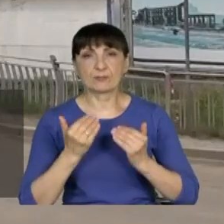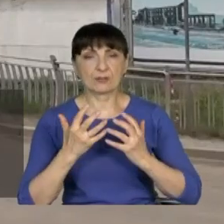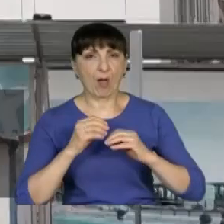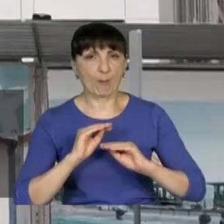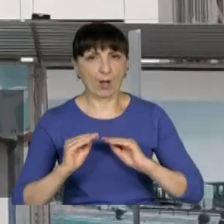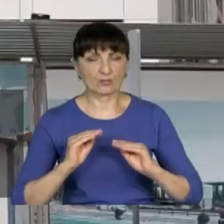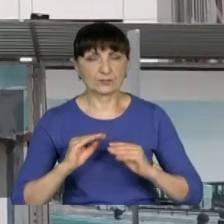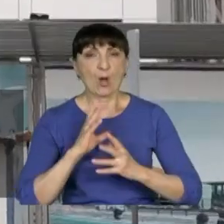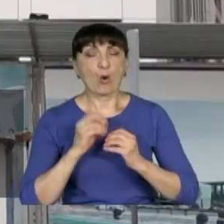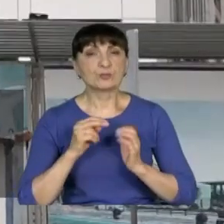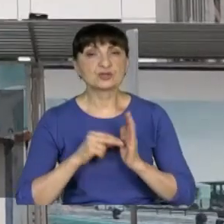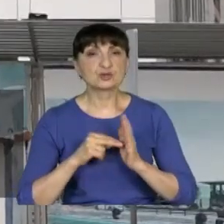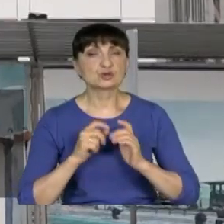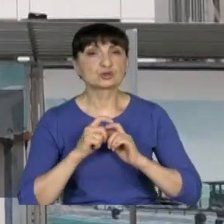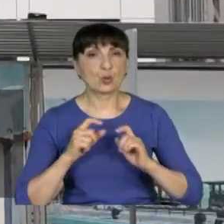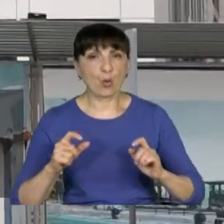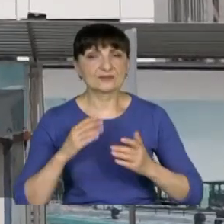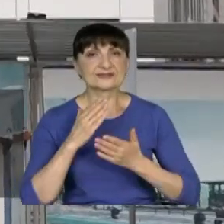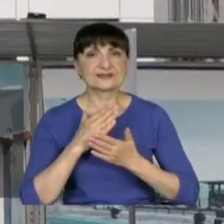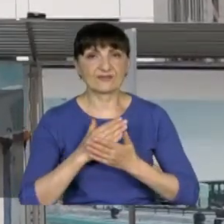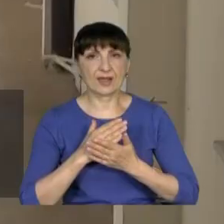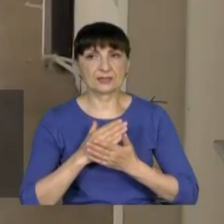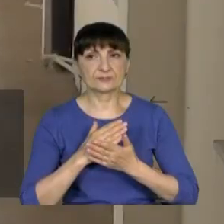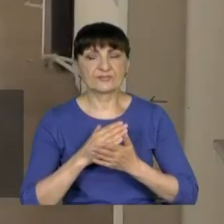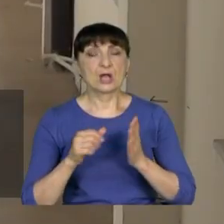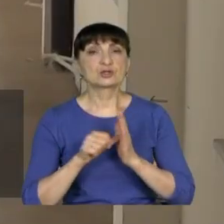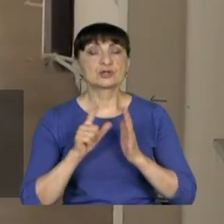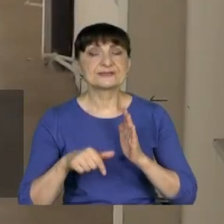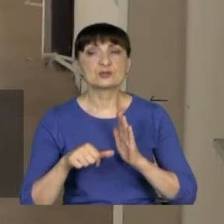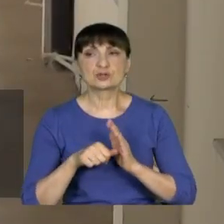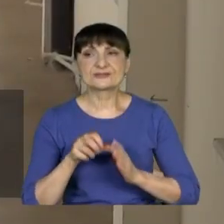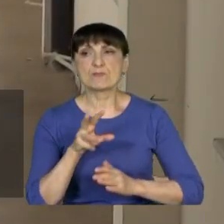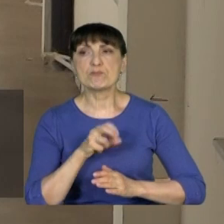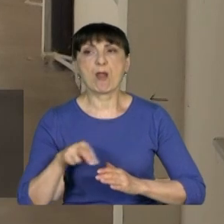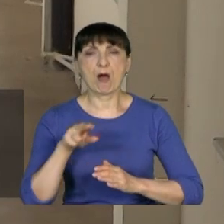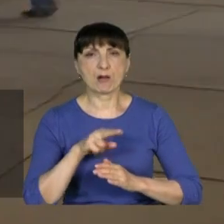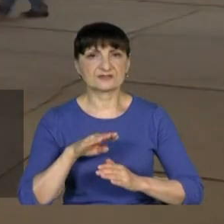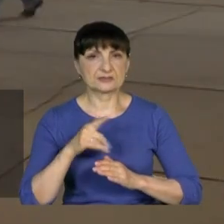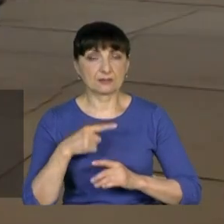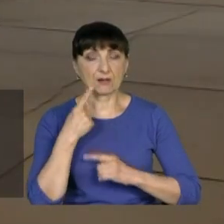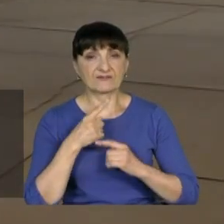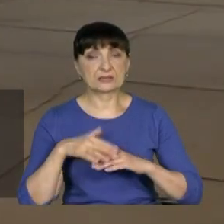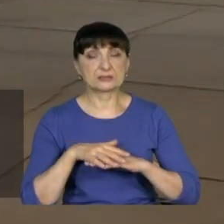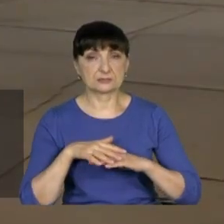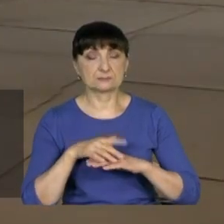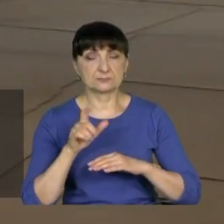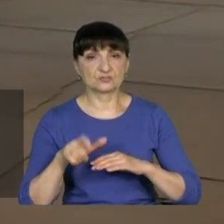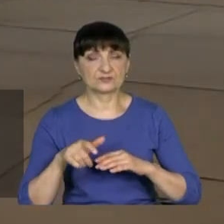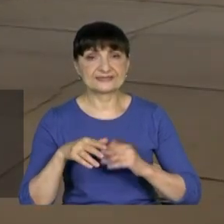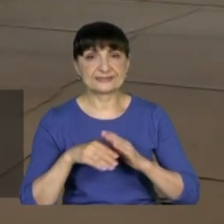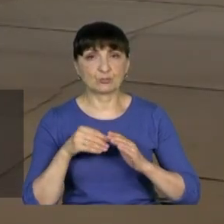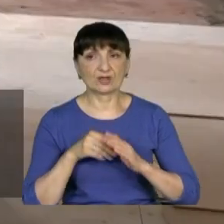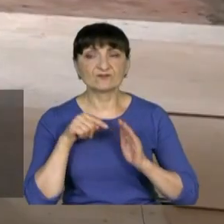оборудованием. Общая стоимость школы составляет 6,6 миллиардов тенге. Как отметил народный избранник,